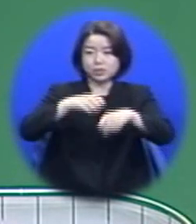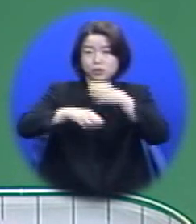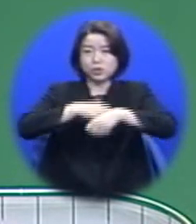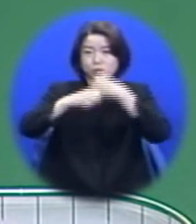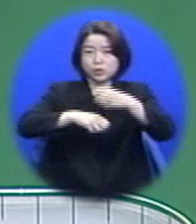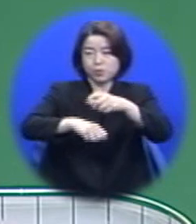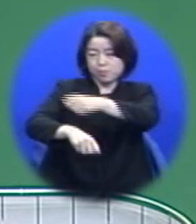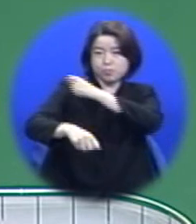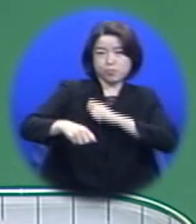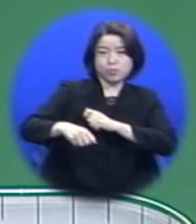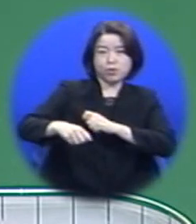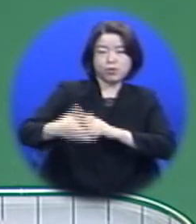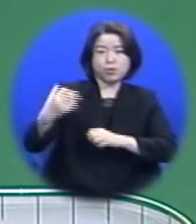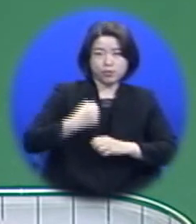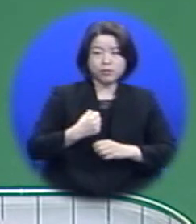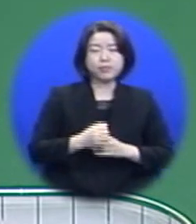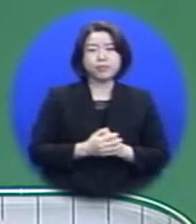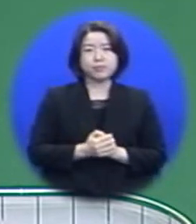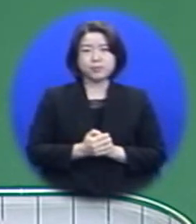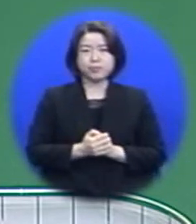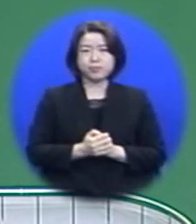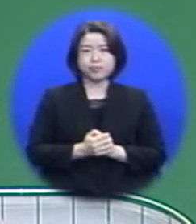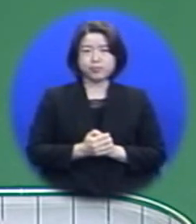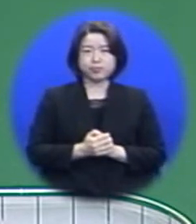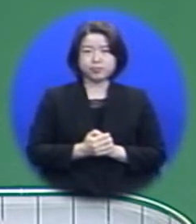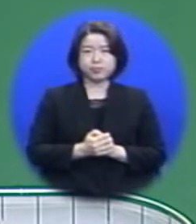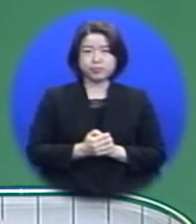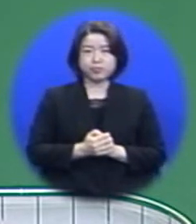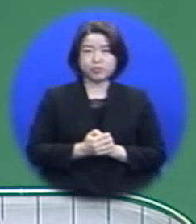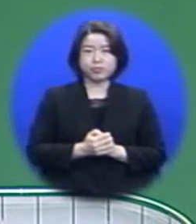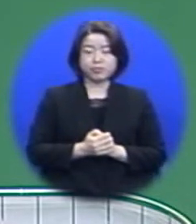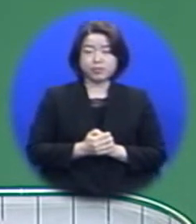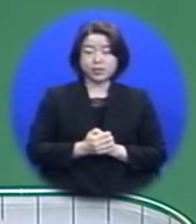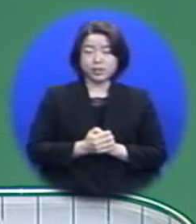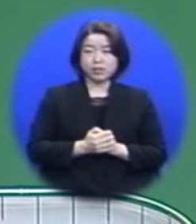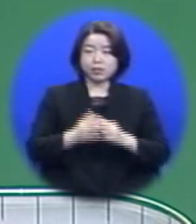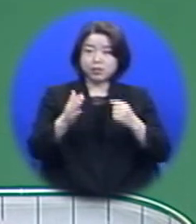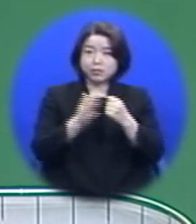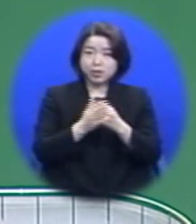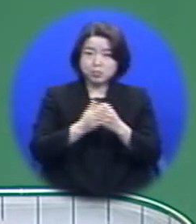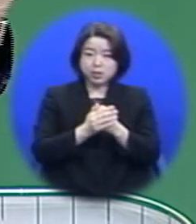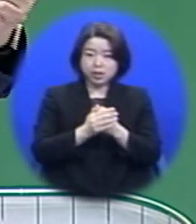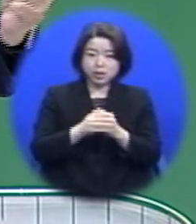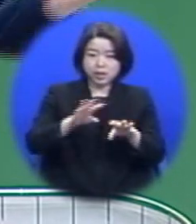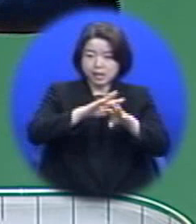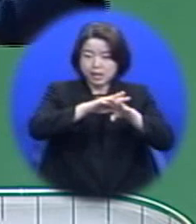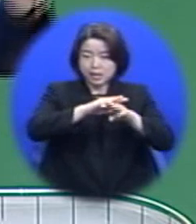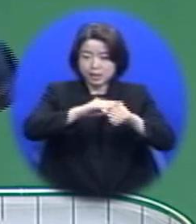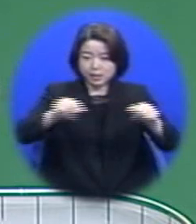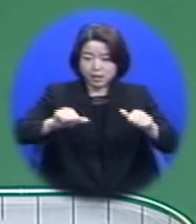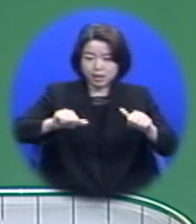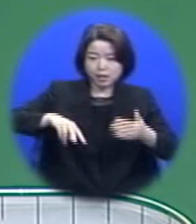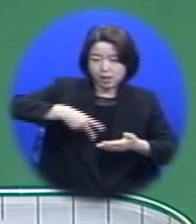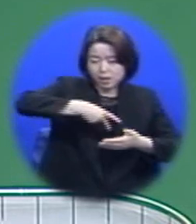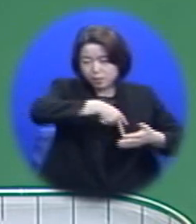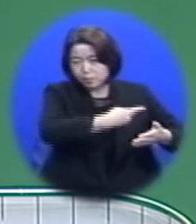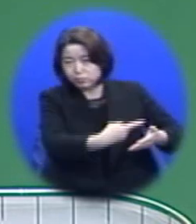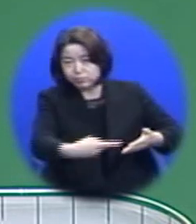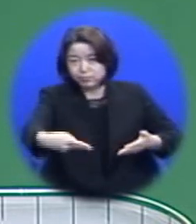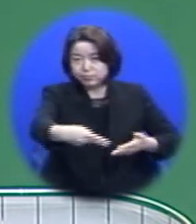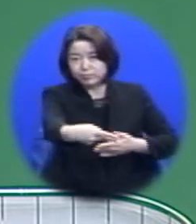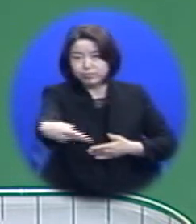팔뚝에 묶었습니다 그러니까 완전히 그냥 땅바닥에 끌려서 끌려 내려가는